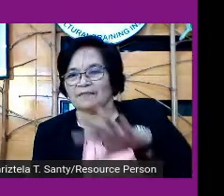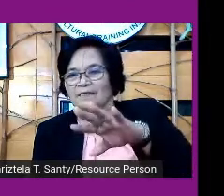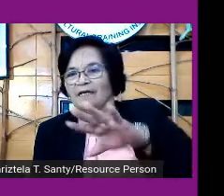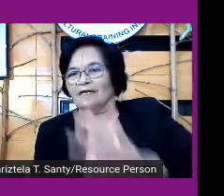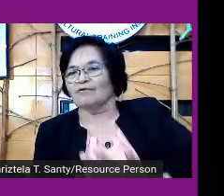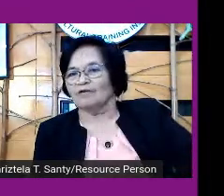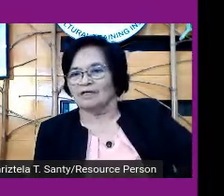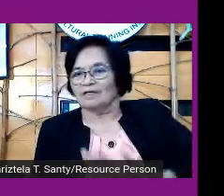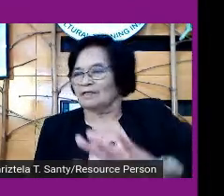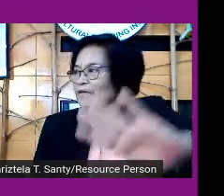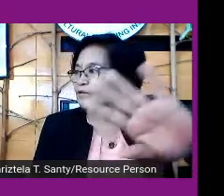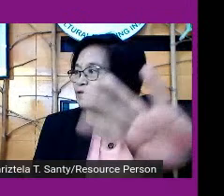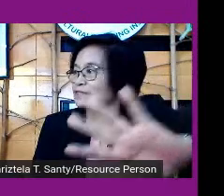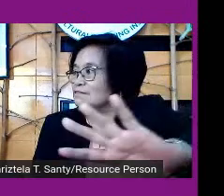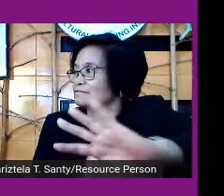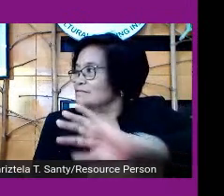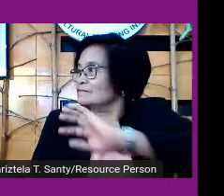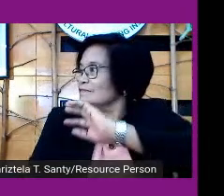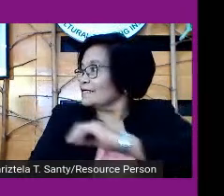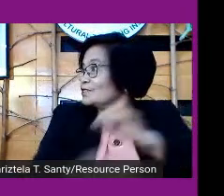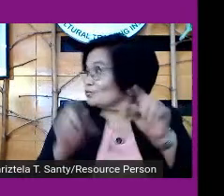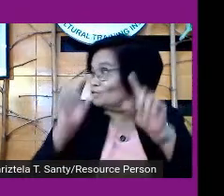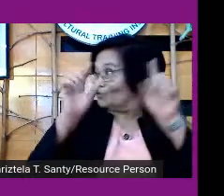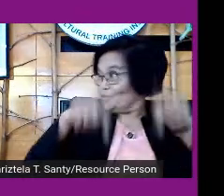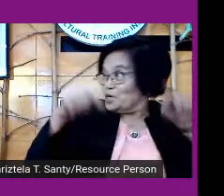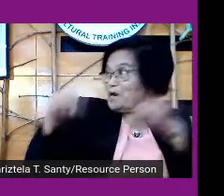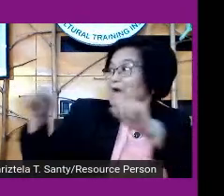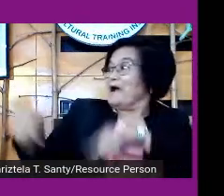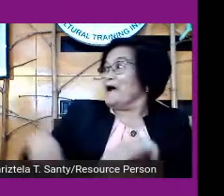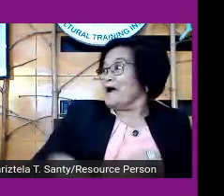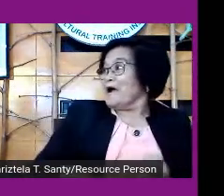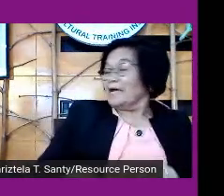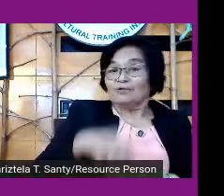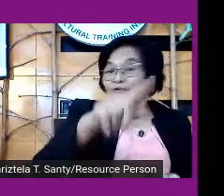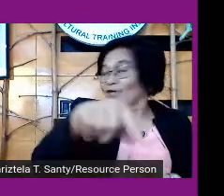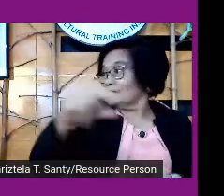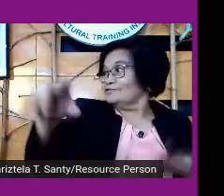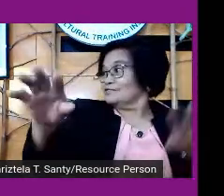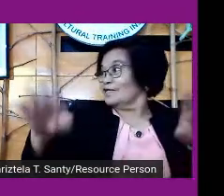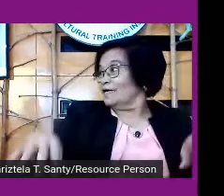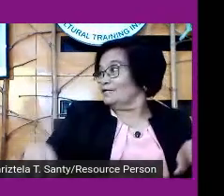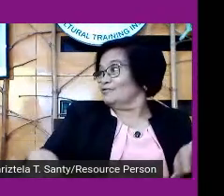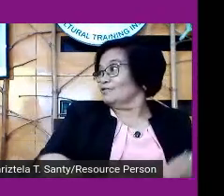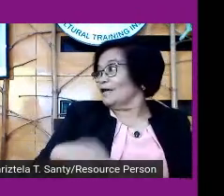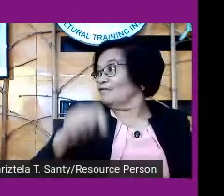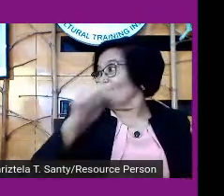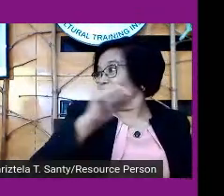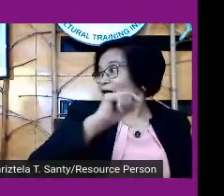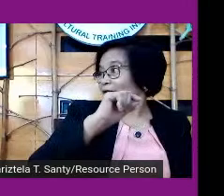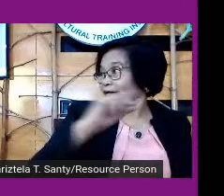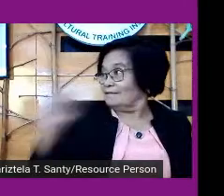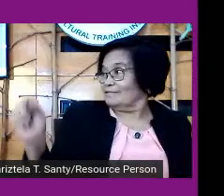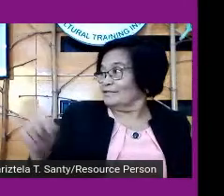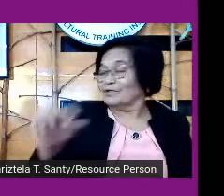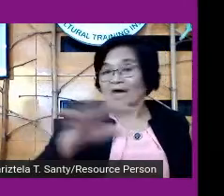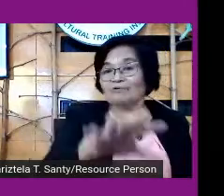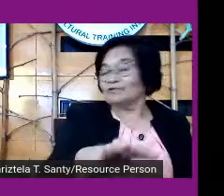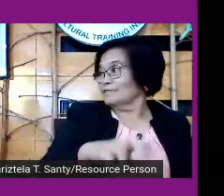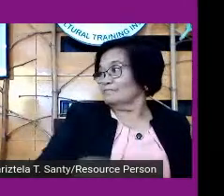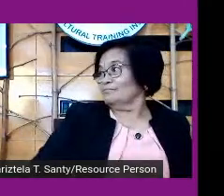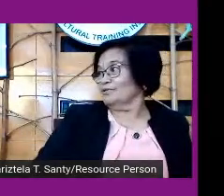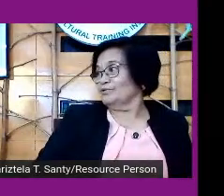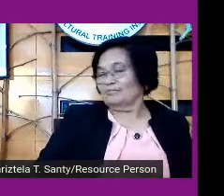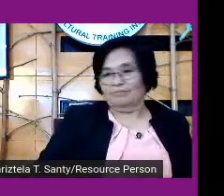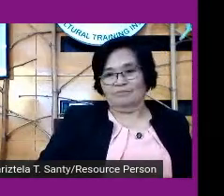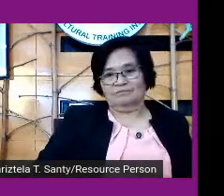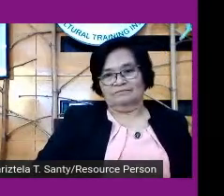Kasi dapat hiling mo yun. May question. Okay. Ah, may guide ka po. Ito yung question. Ano ang mga? Out